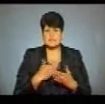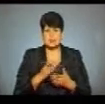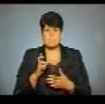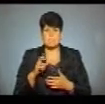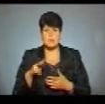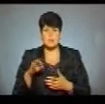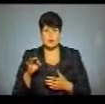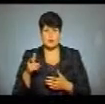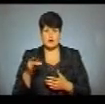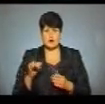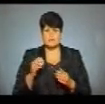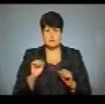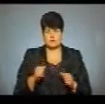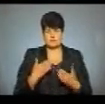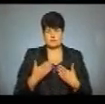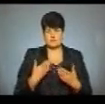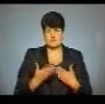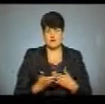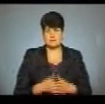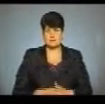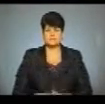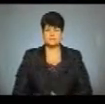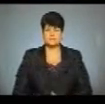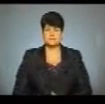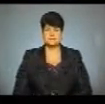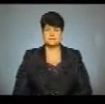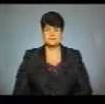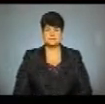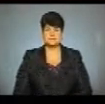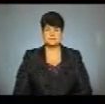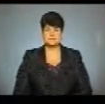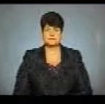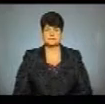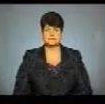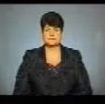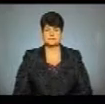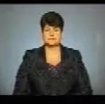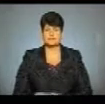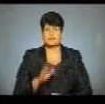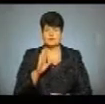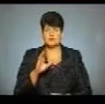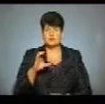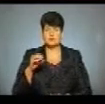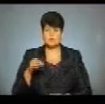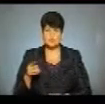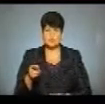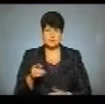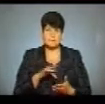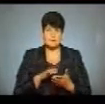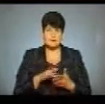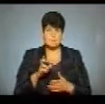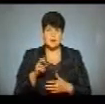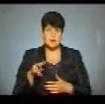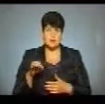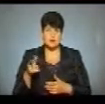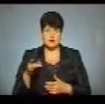з ними поспілкуватися. Анжела Шова, Андрій Бодак. Новини на Суспільному. Тернопіль. Володимир Стус – тернопільський мандрівник, блогер.